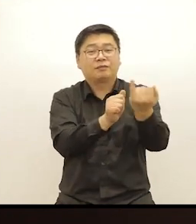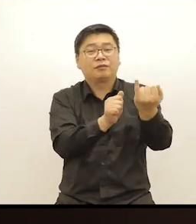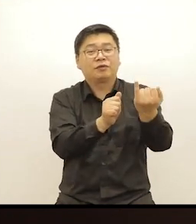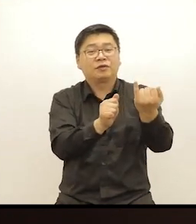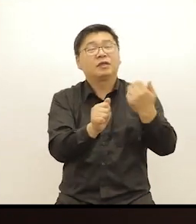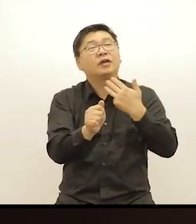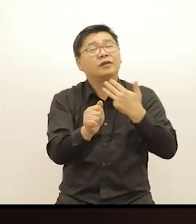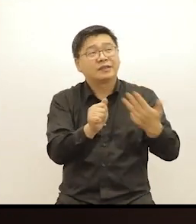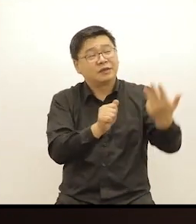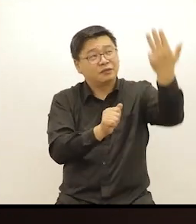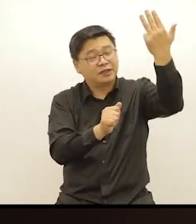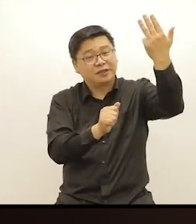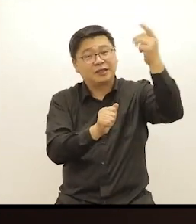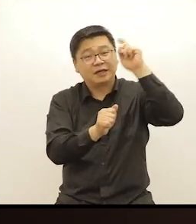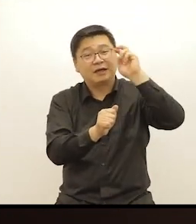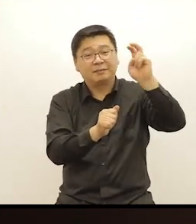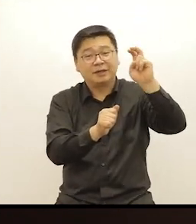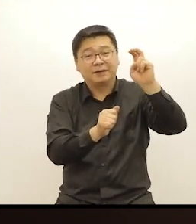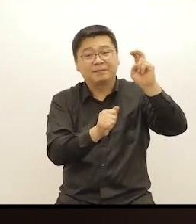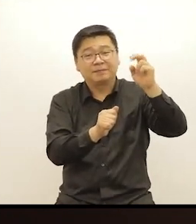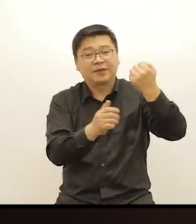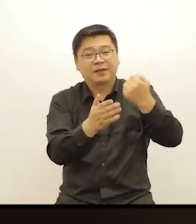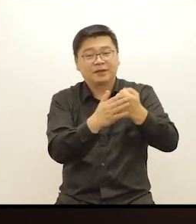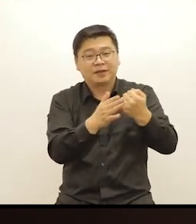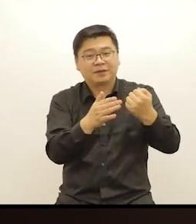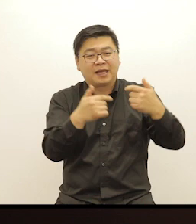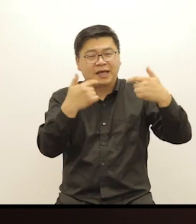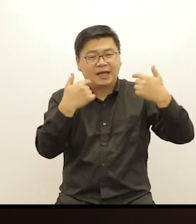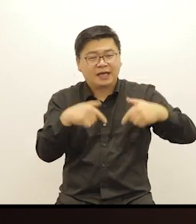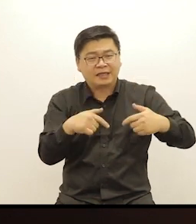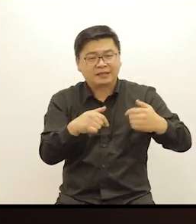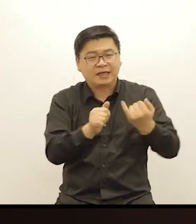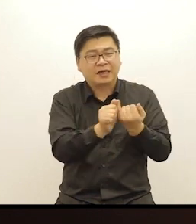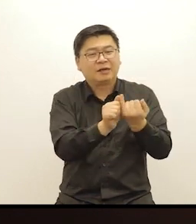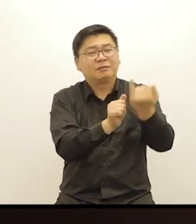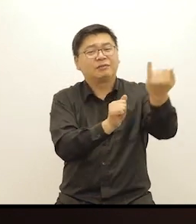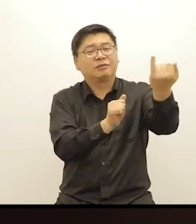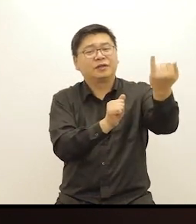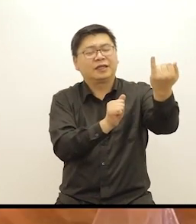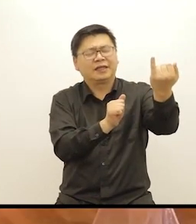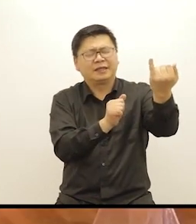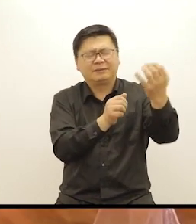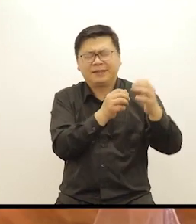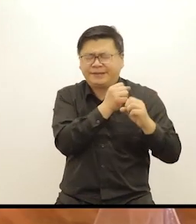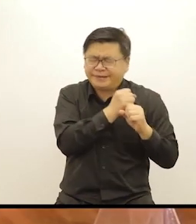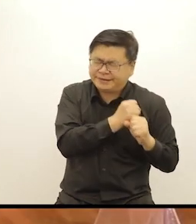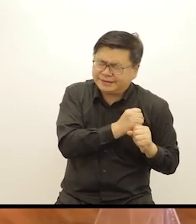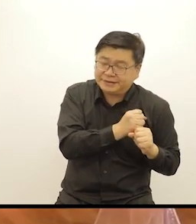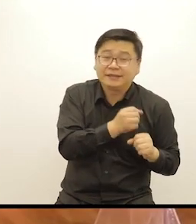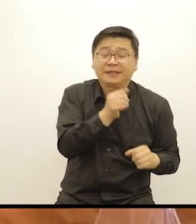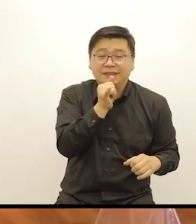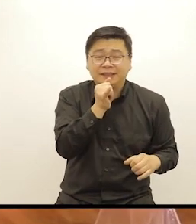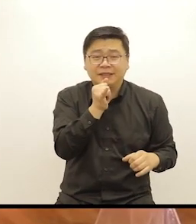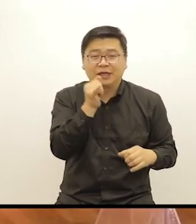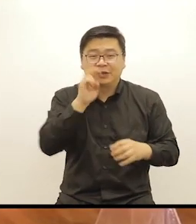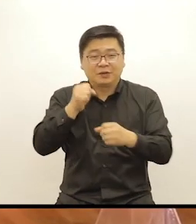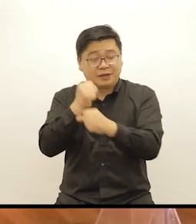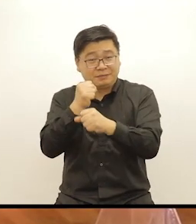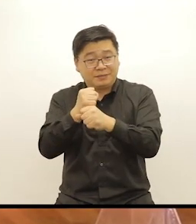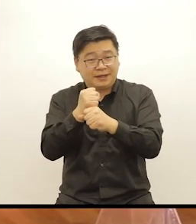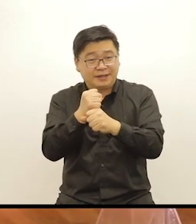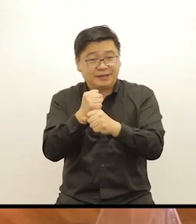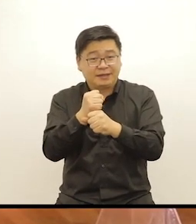8살인가 많죠? 그래서 늘 부인에게 엘가가 많이 의지하면서 세계적인 작곡가가